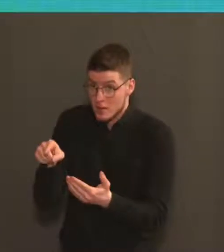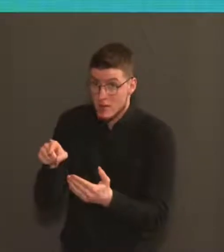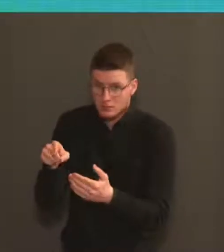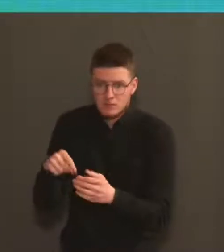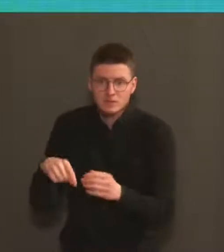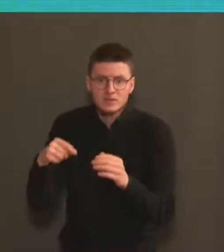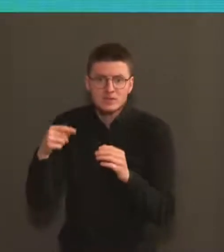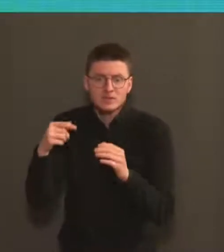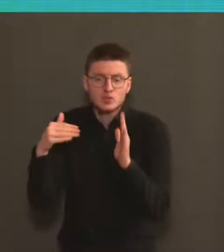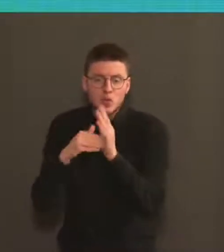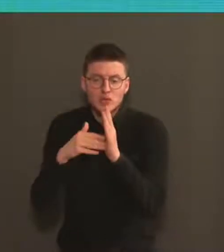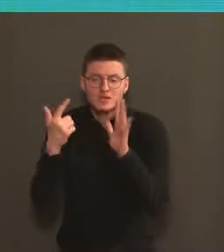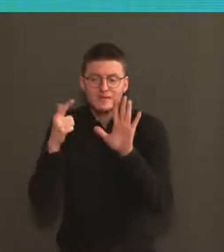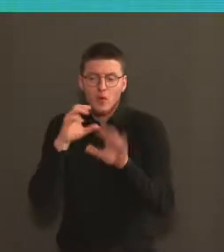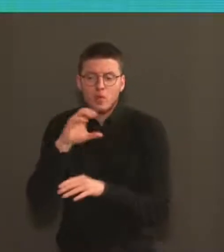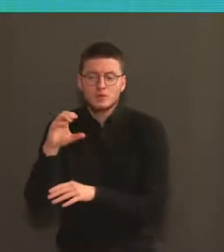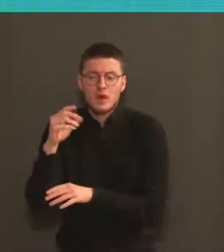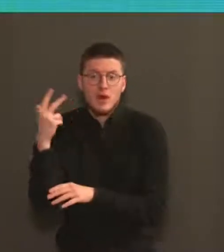1.708.